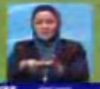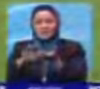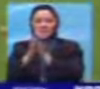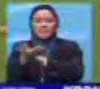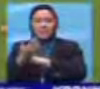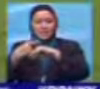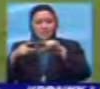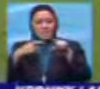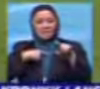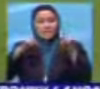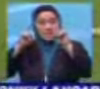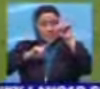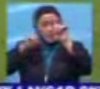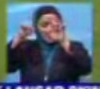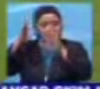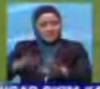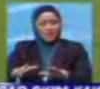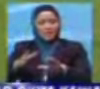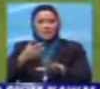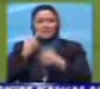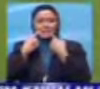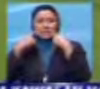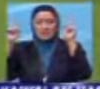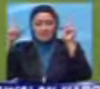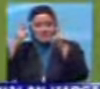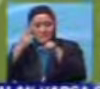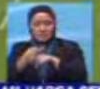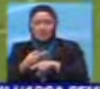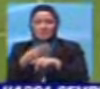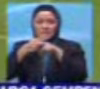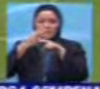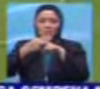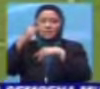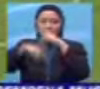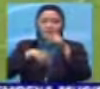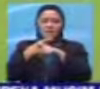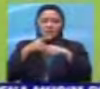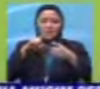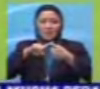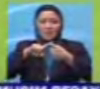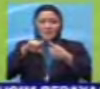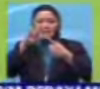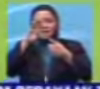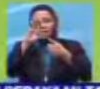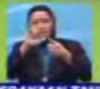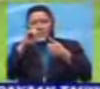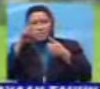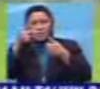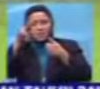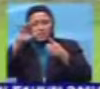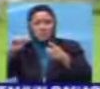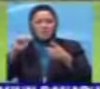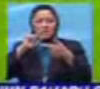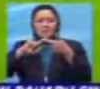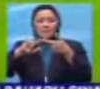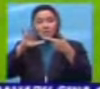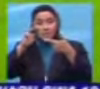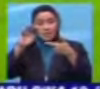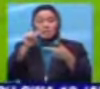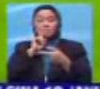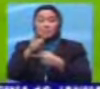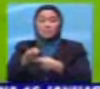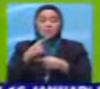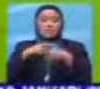dunia, antaranya dua penggempur Barcelona, Lionel Messi dan Neymar. Beliau turut mencipta sejarah muncul selaku pemain Asia pertama